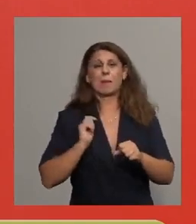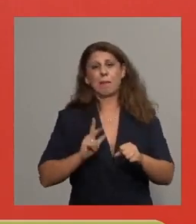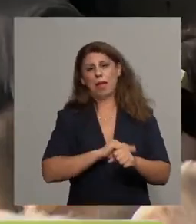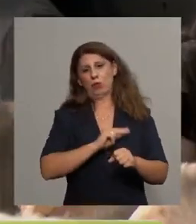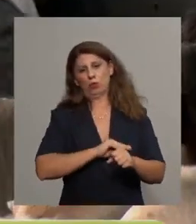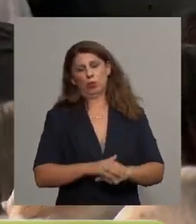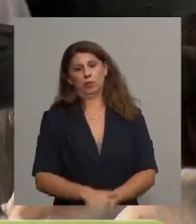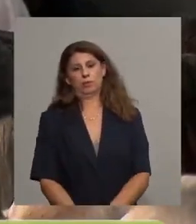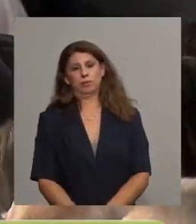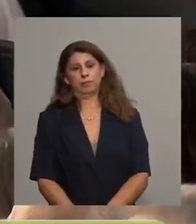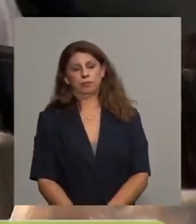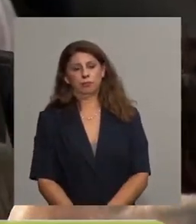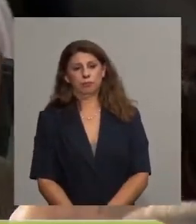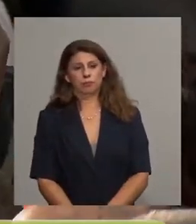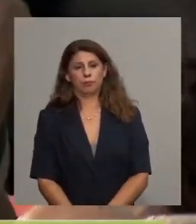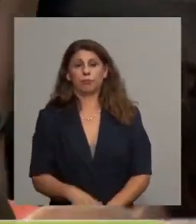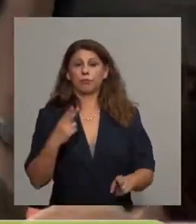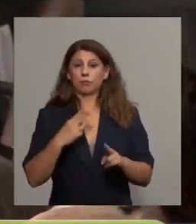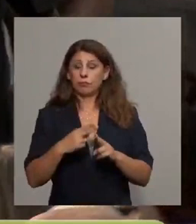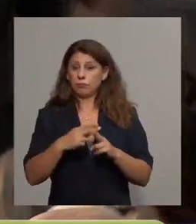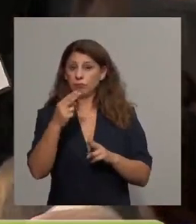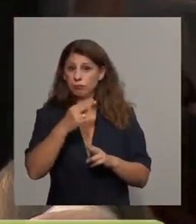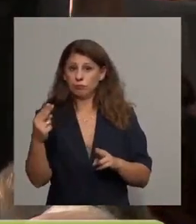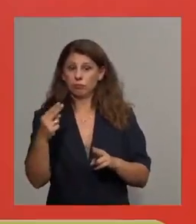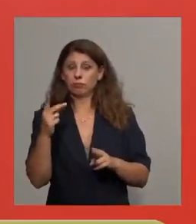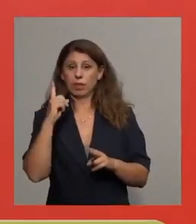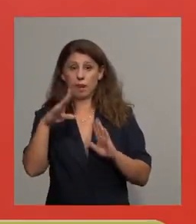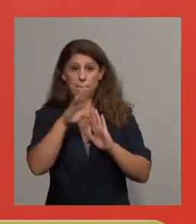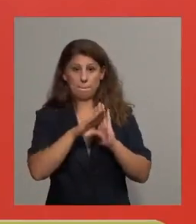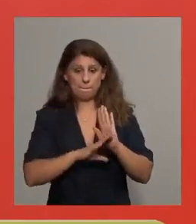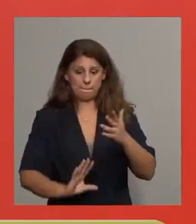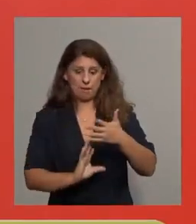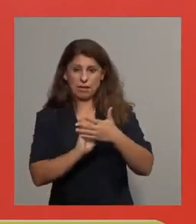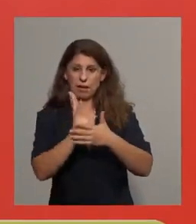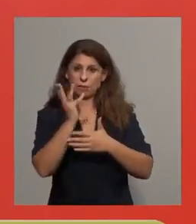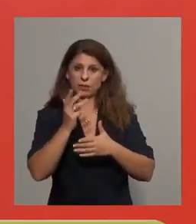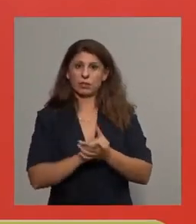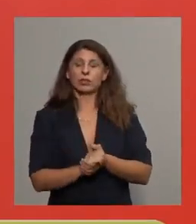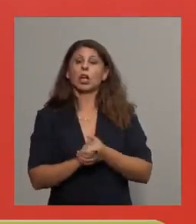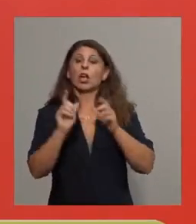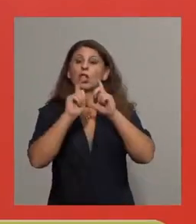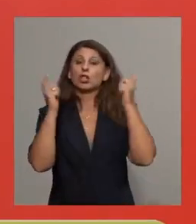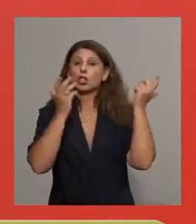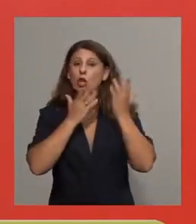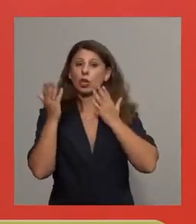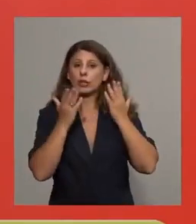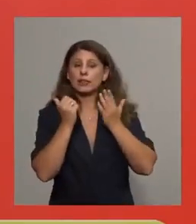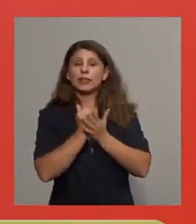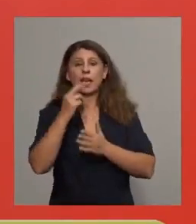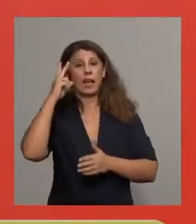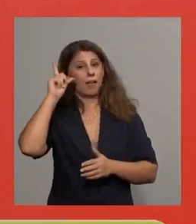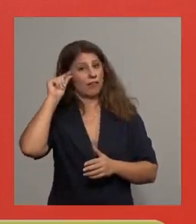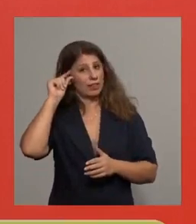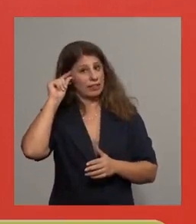περιουσίες. Κρίσιμο ζήτημα είναι ένα πρόγραμμα ανάπτυξης σχολικής και